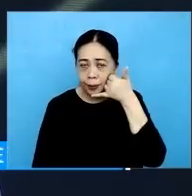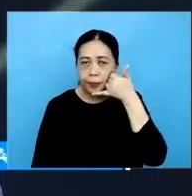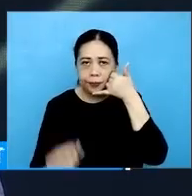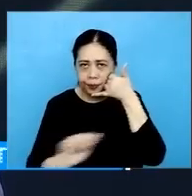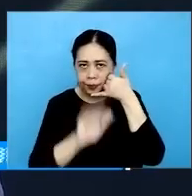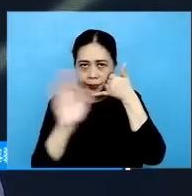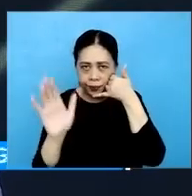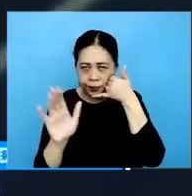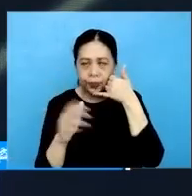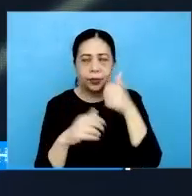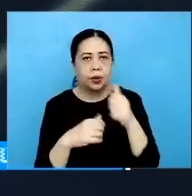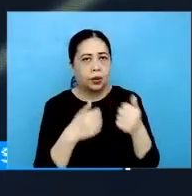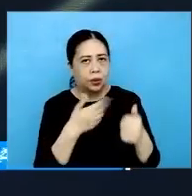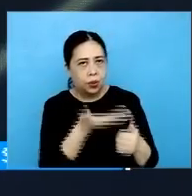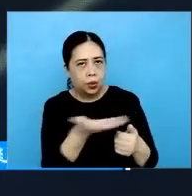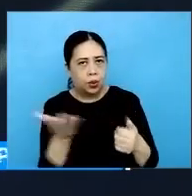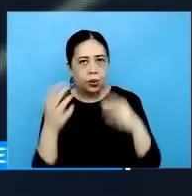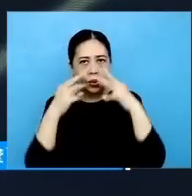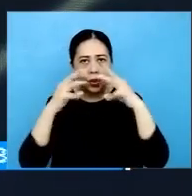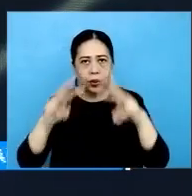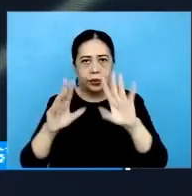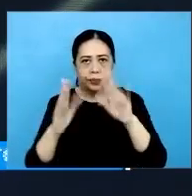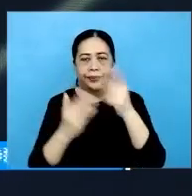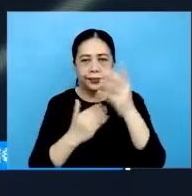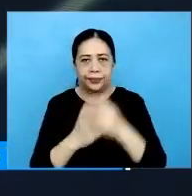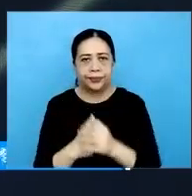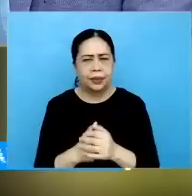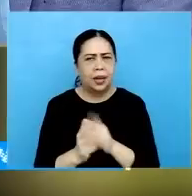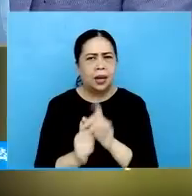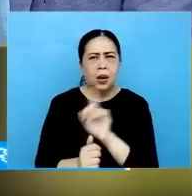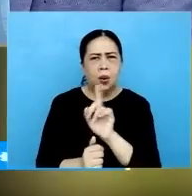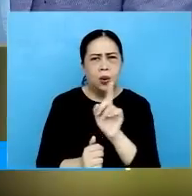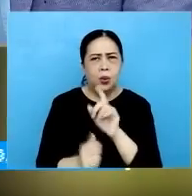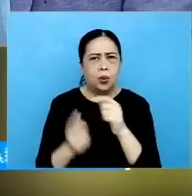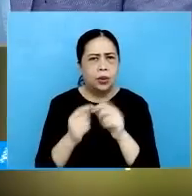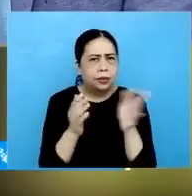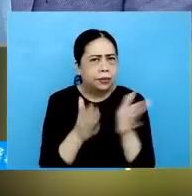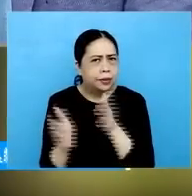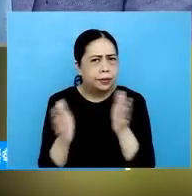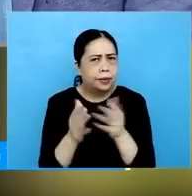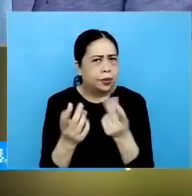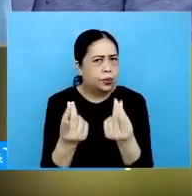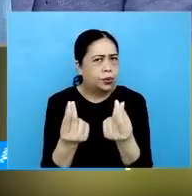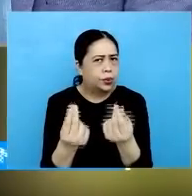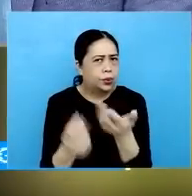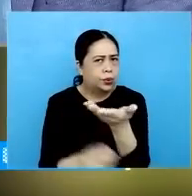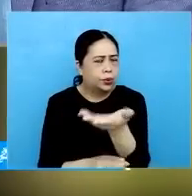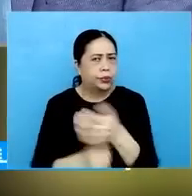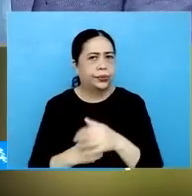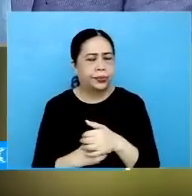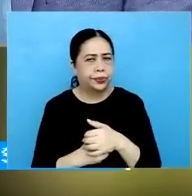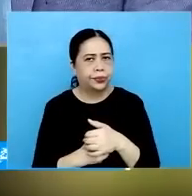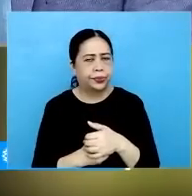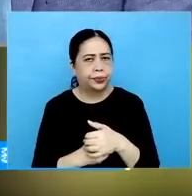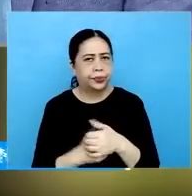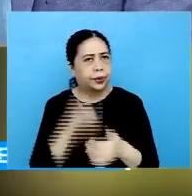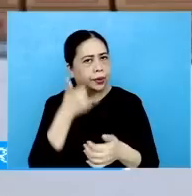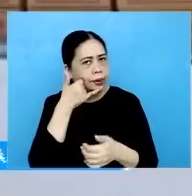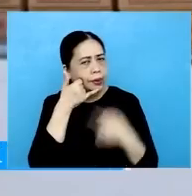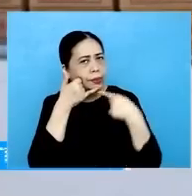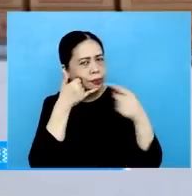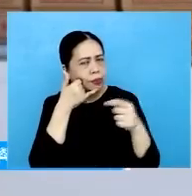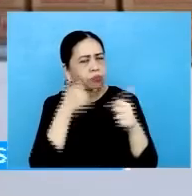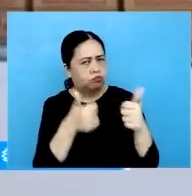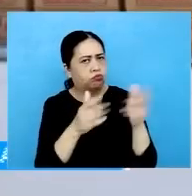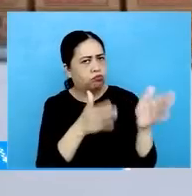lahat po ng sumusubaybay ng inyong programa po. Sir, ano-ano na po yung paghahanda na ginagawa ninyo dyan? Puspusan yung